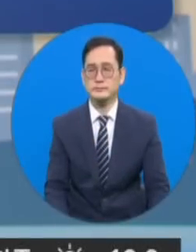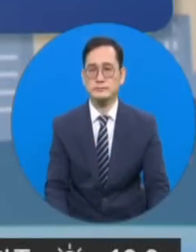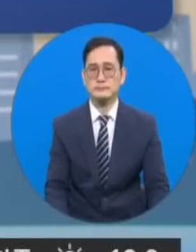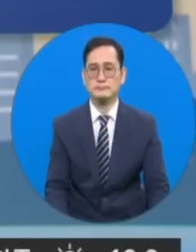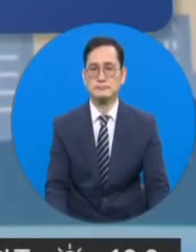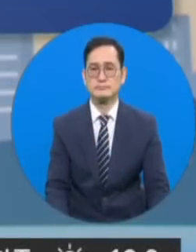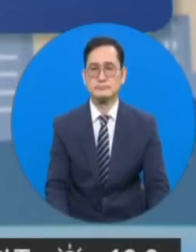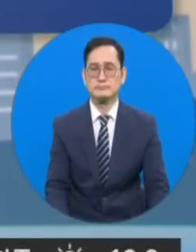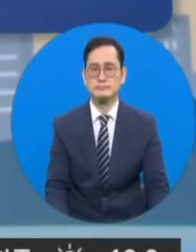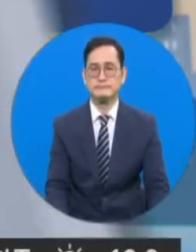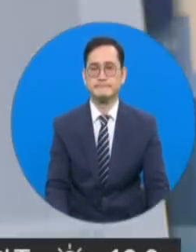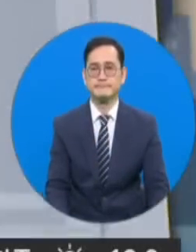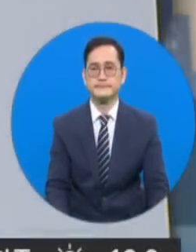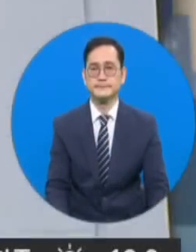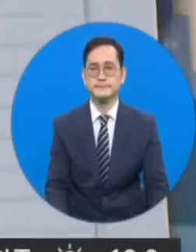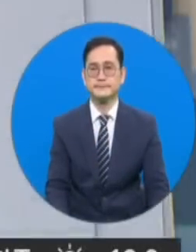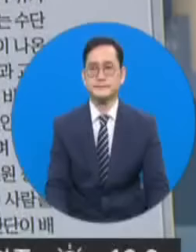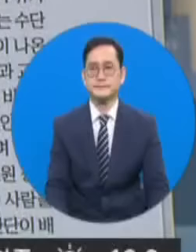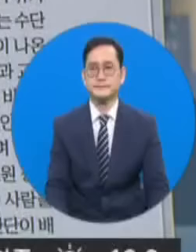기사입니다